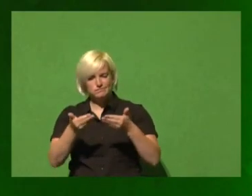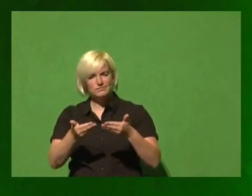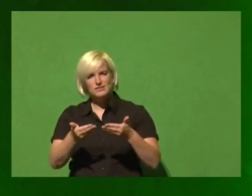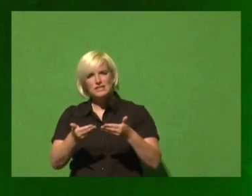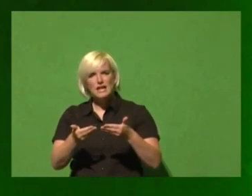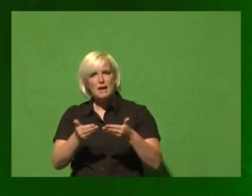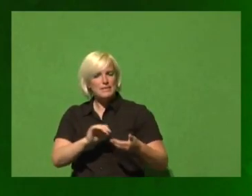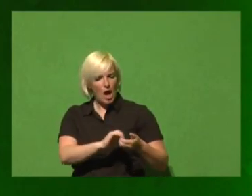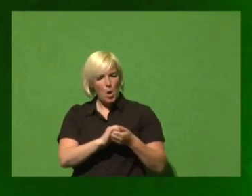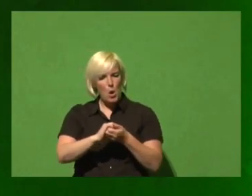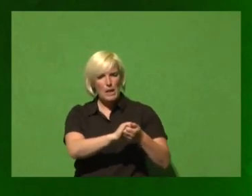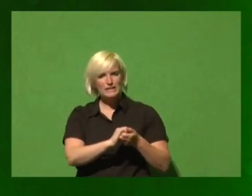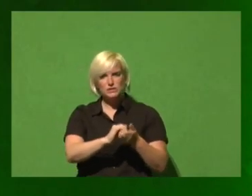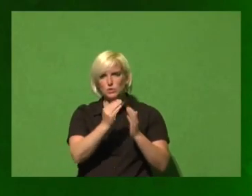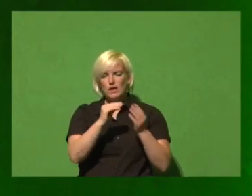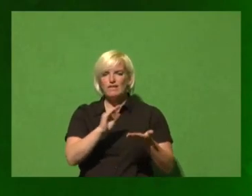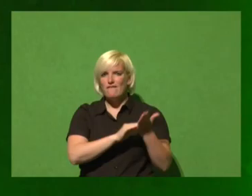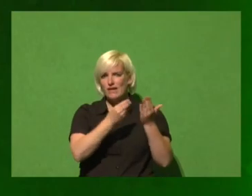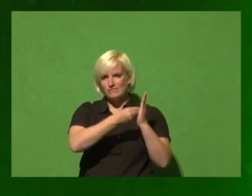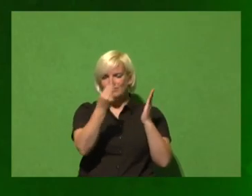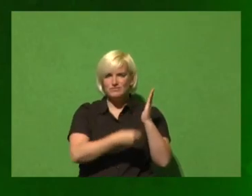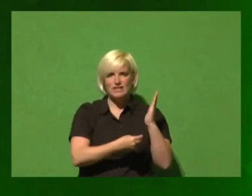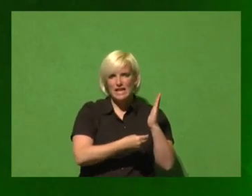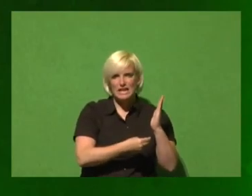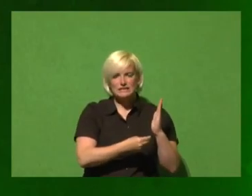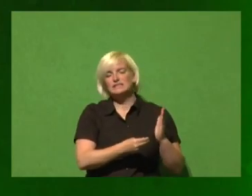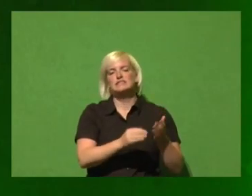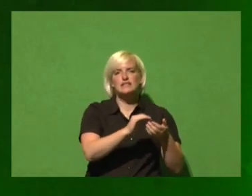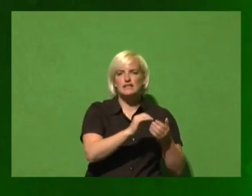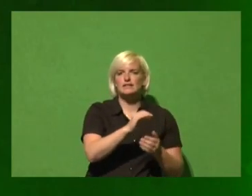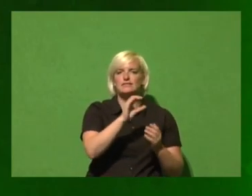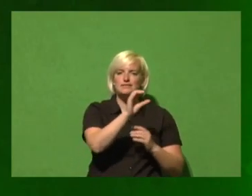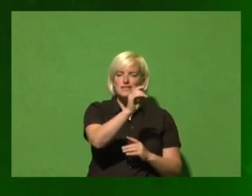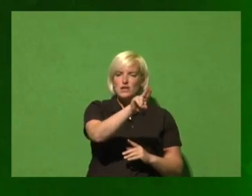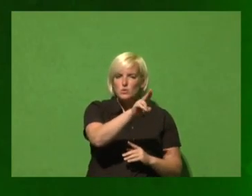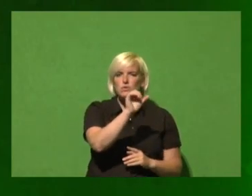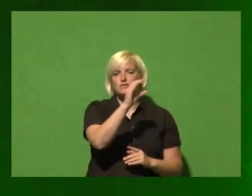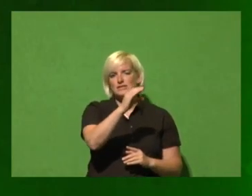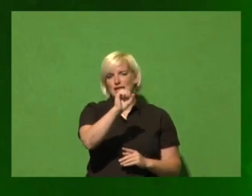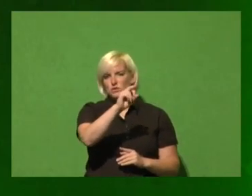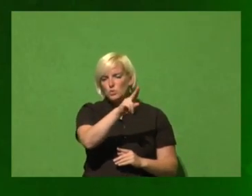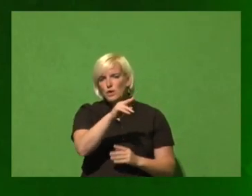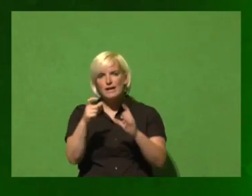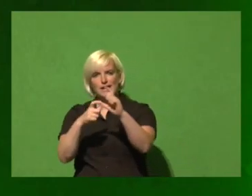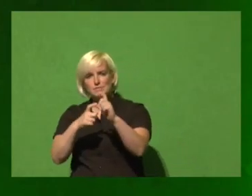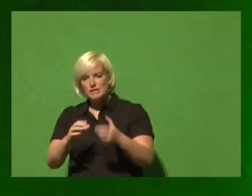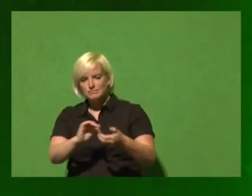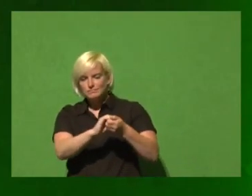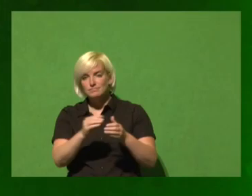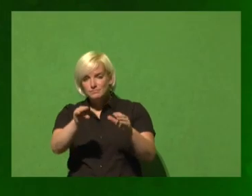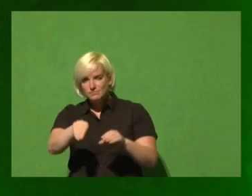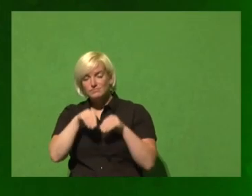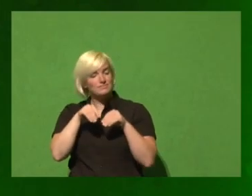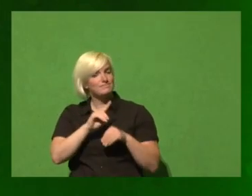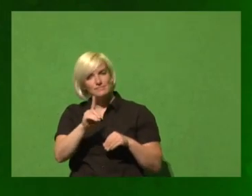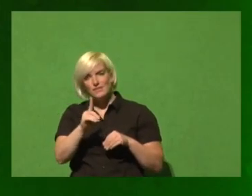den Koalitionsvertrag von CDU, CSU und SPD um. Da haben sie nämlich versprochen, alle Benachteiligungen der